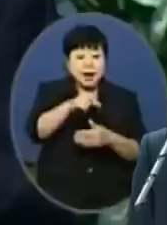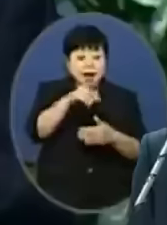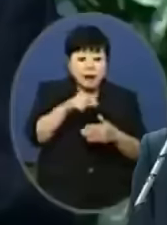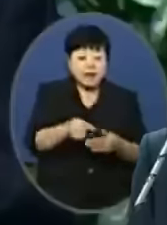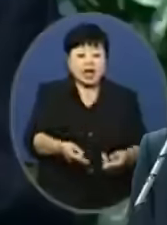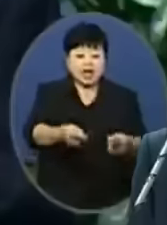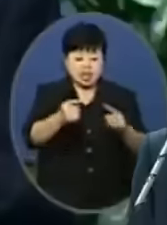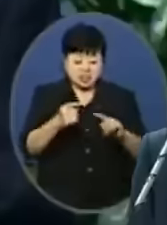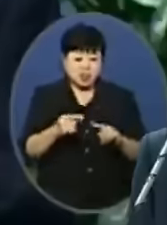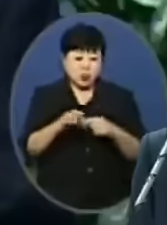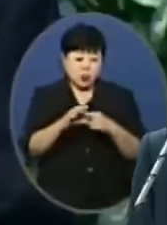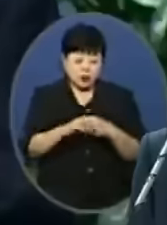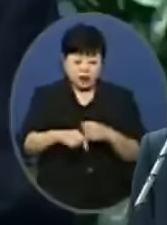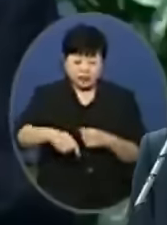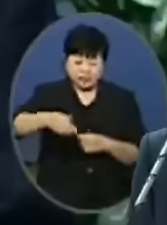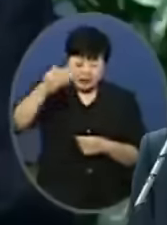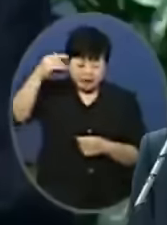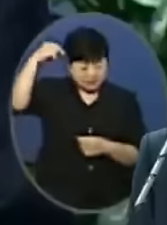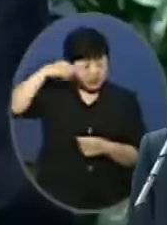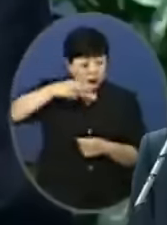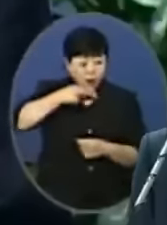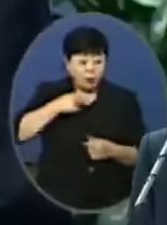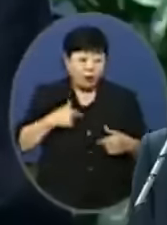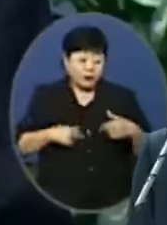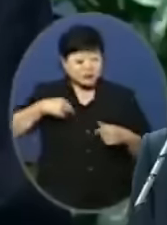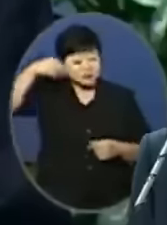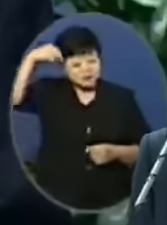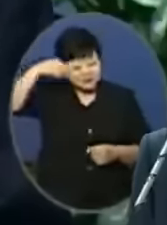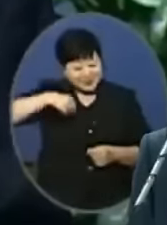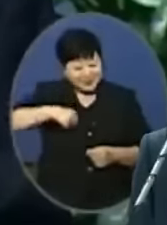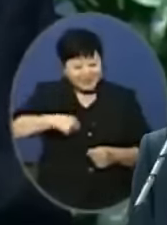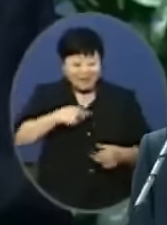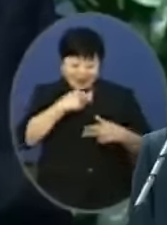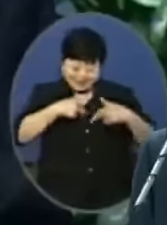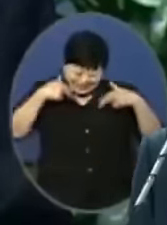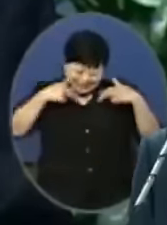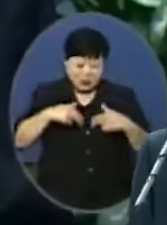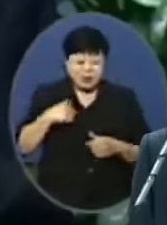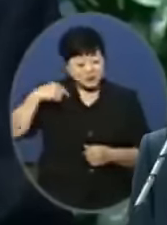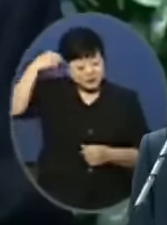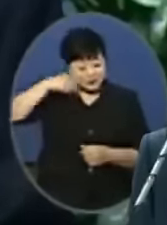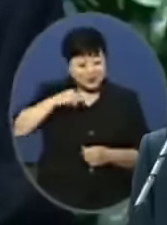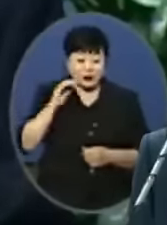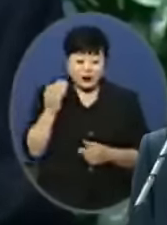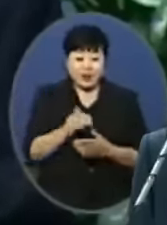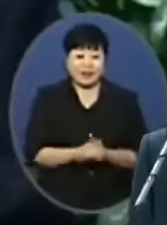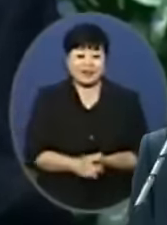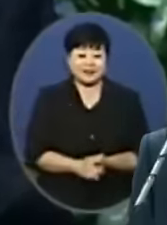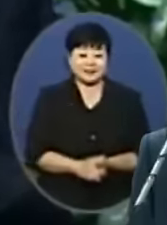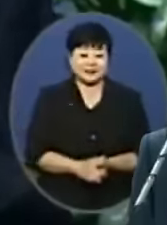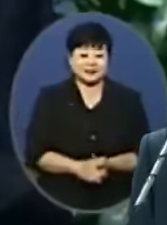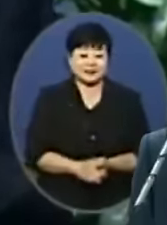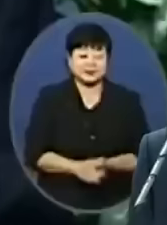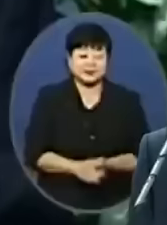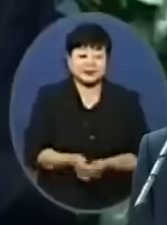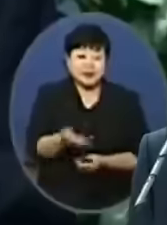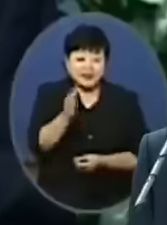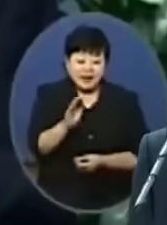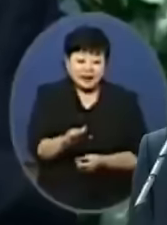마음속에 들어오면 전에 느끼지 못하던 기쁨을 느끼고 즐거움을 느끼게 될 것인 것입니다.